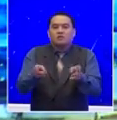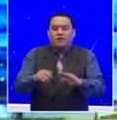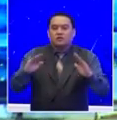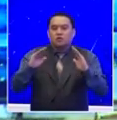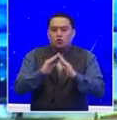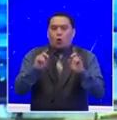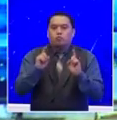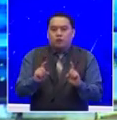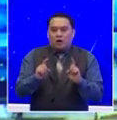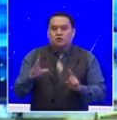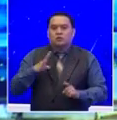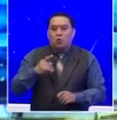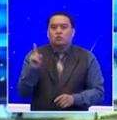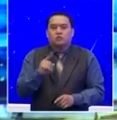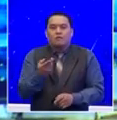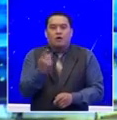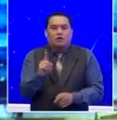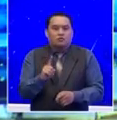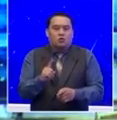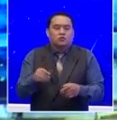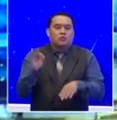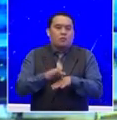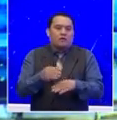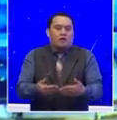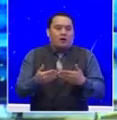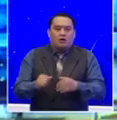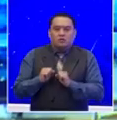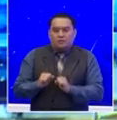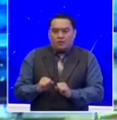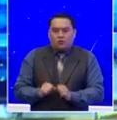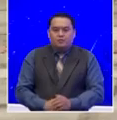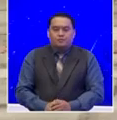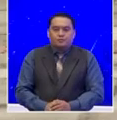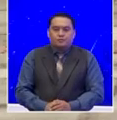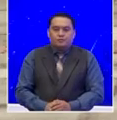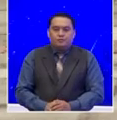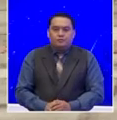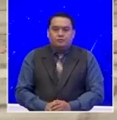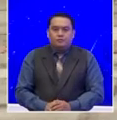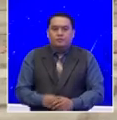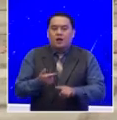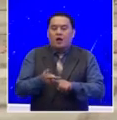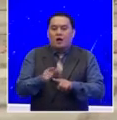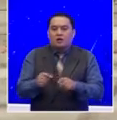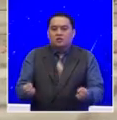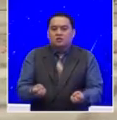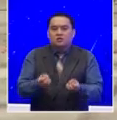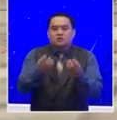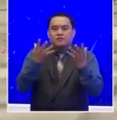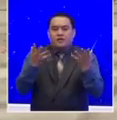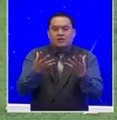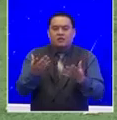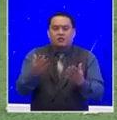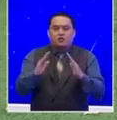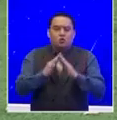выходить на улицу и оставаться дома во избежание заболевания опасным вирусом. В эти солнечные цветущие дни усидеть